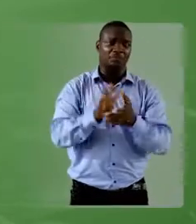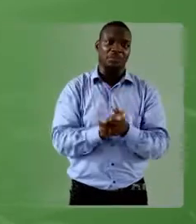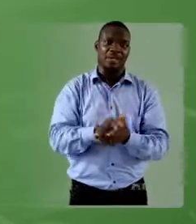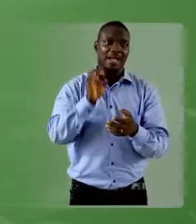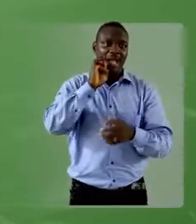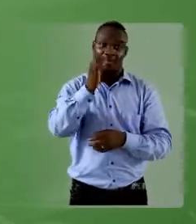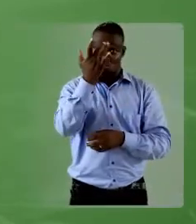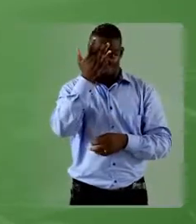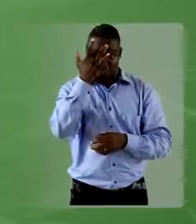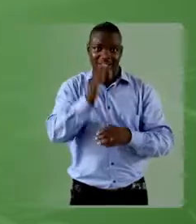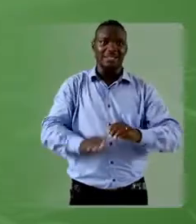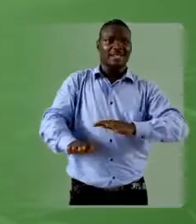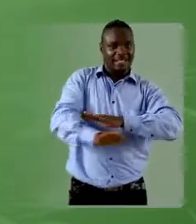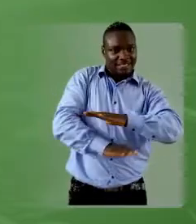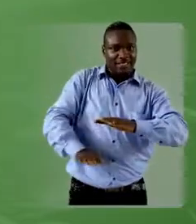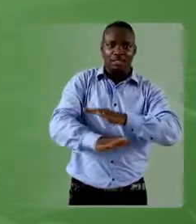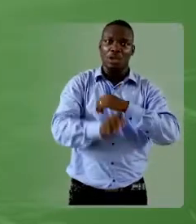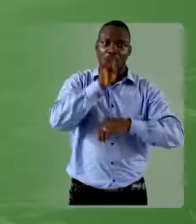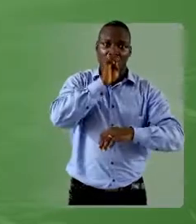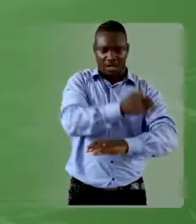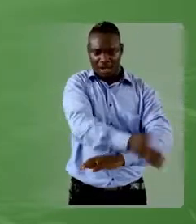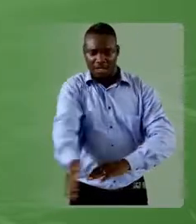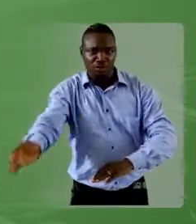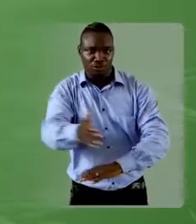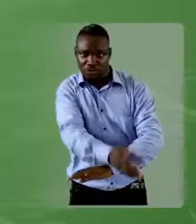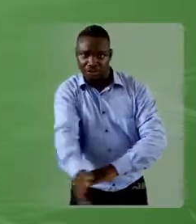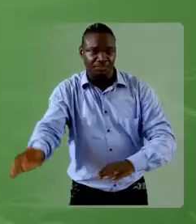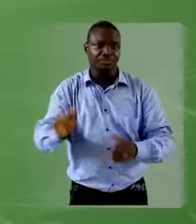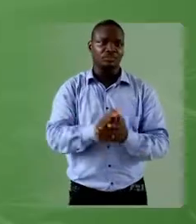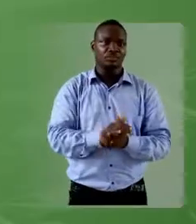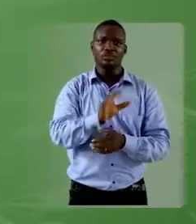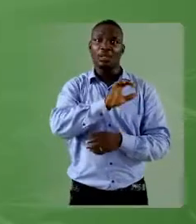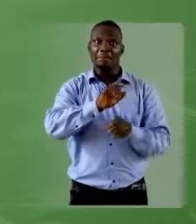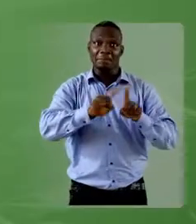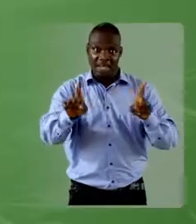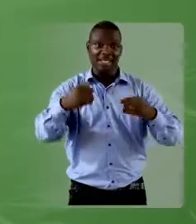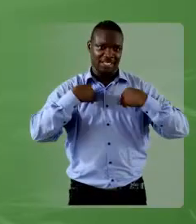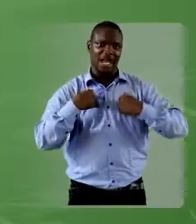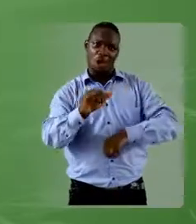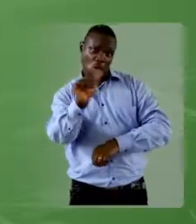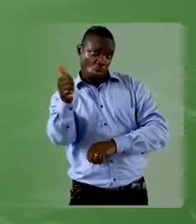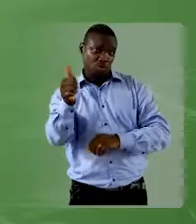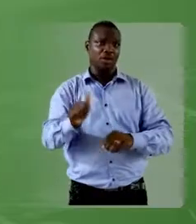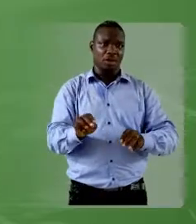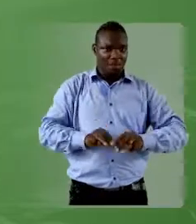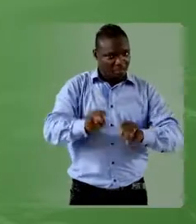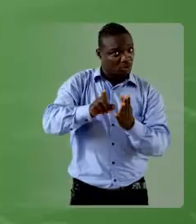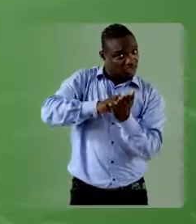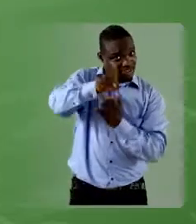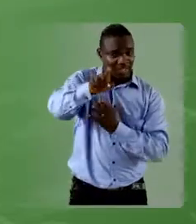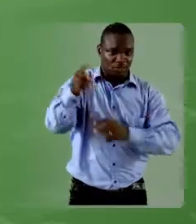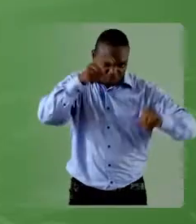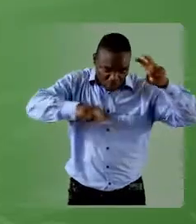concerne surtout les gîtes alluvionnaires. On distingue d'autres méthodes directes de